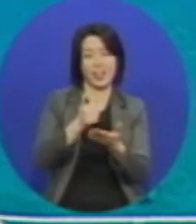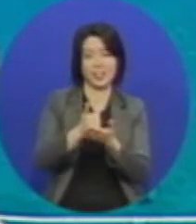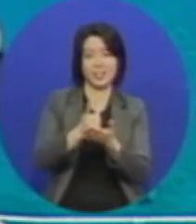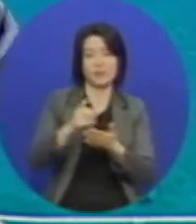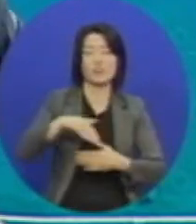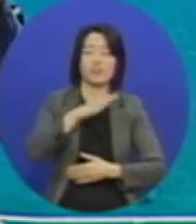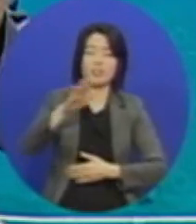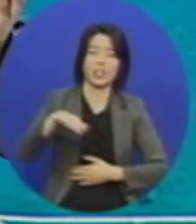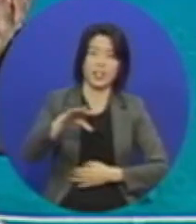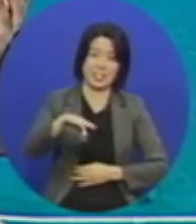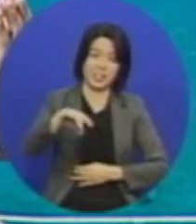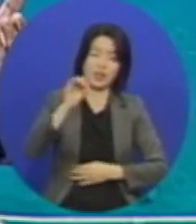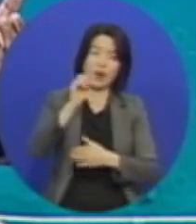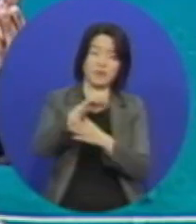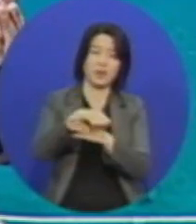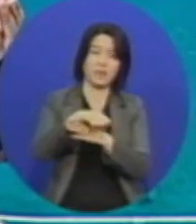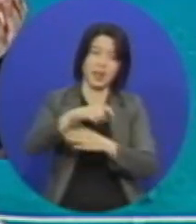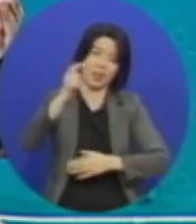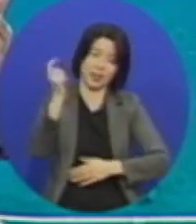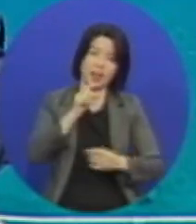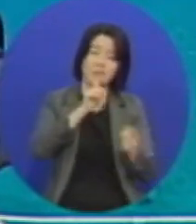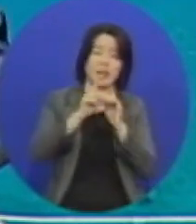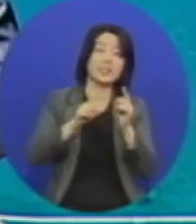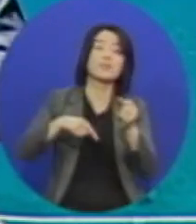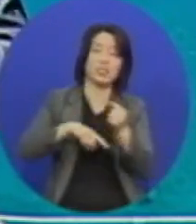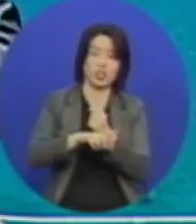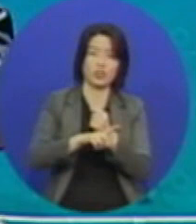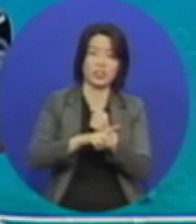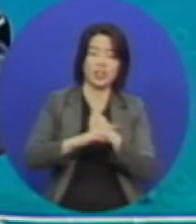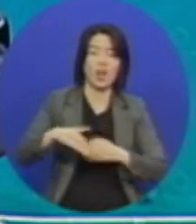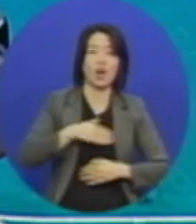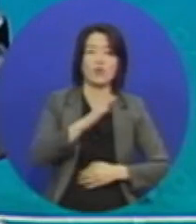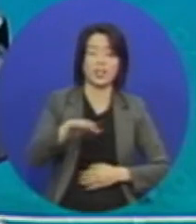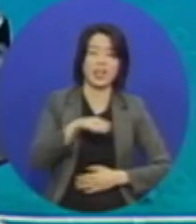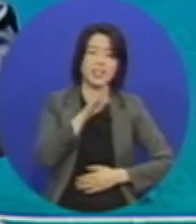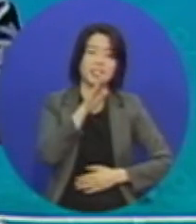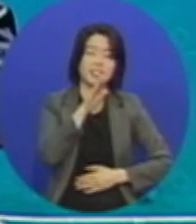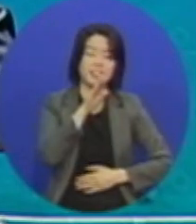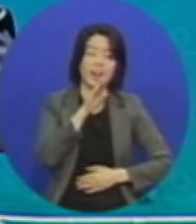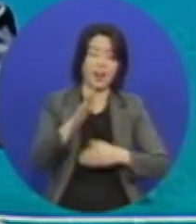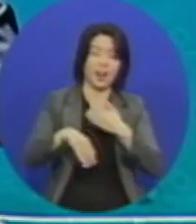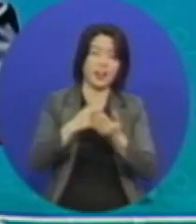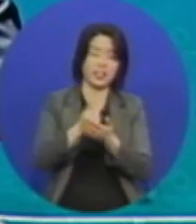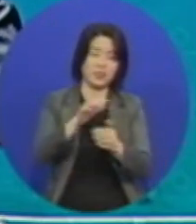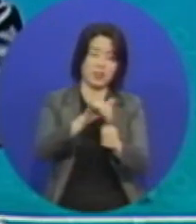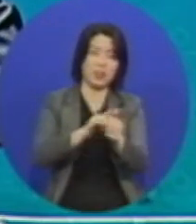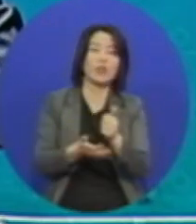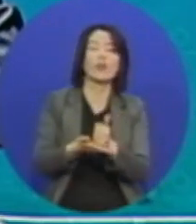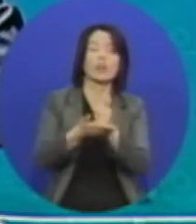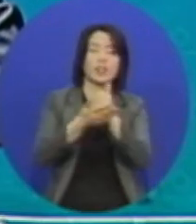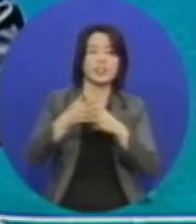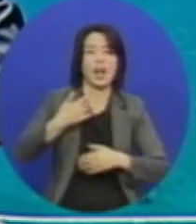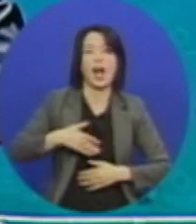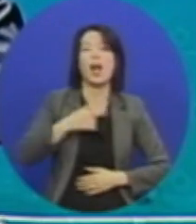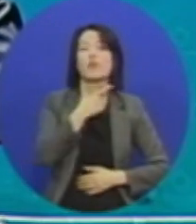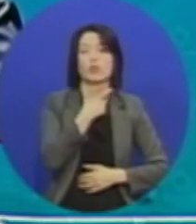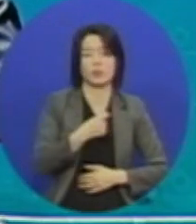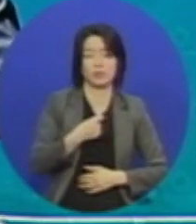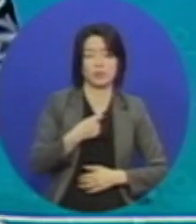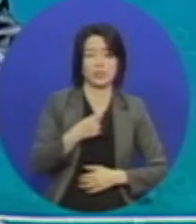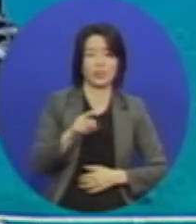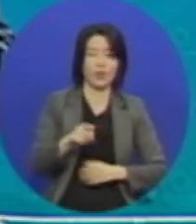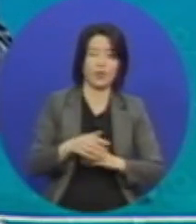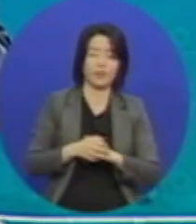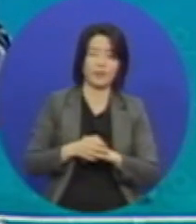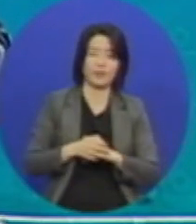첫 열매를 그렇게 강조하시는 이유는 우리가 진짜 하나님을 경우에 하는가 하는 것을 알고 싶으신 거예요